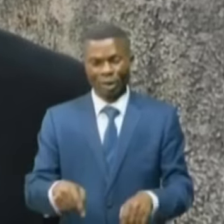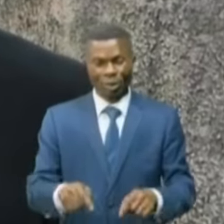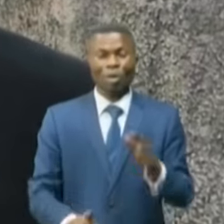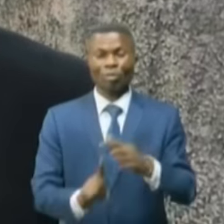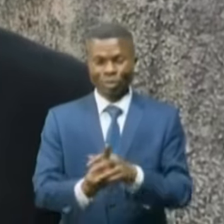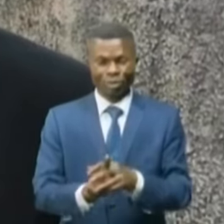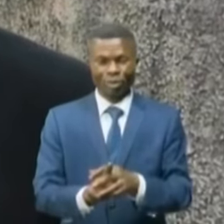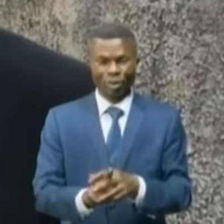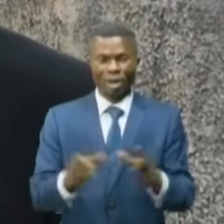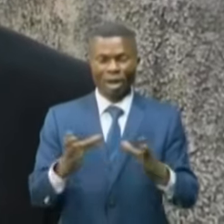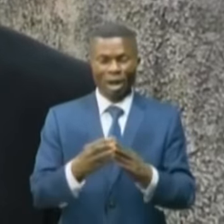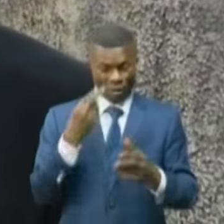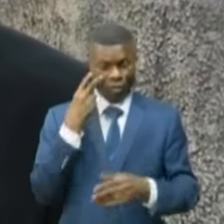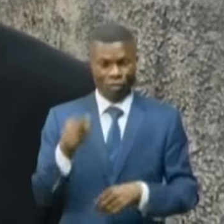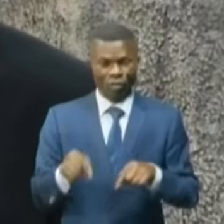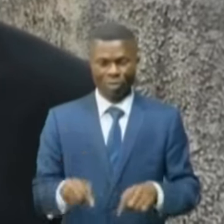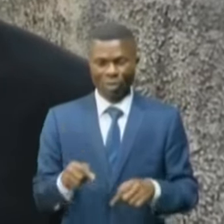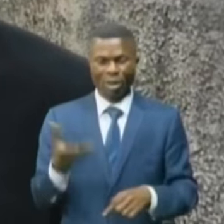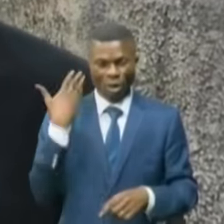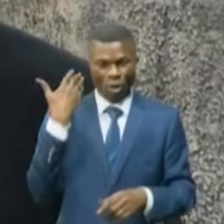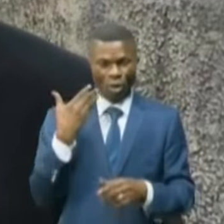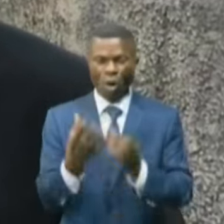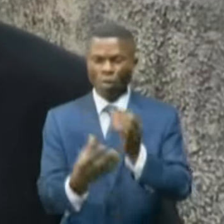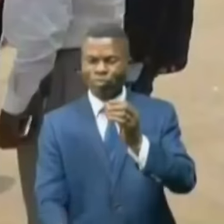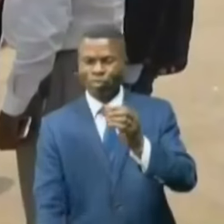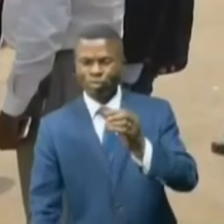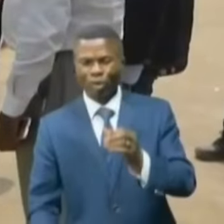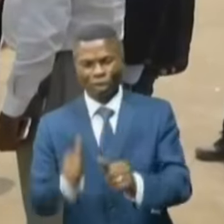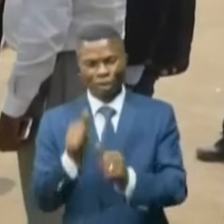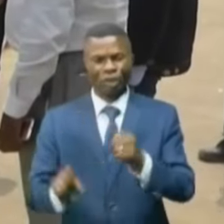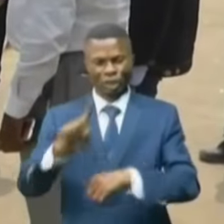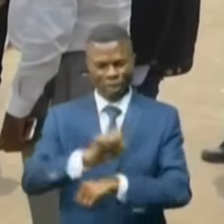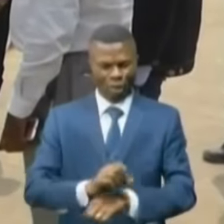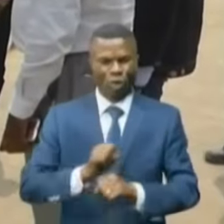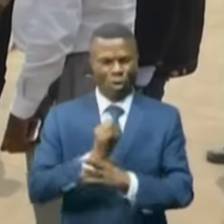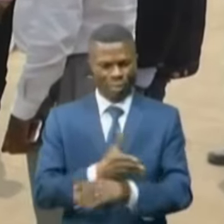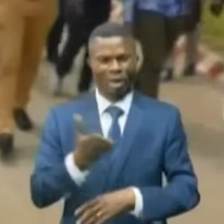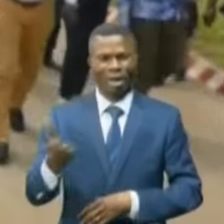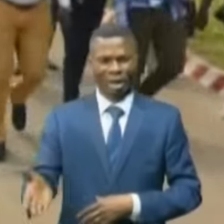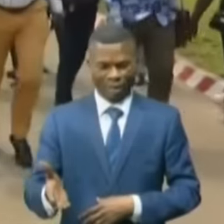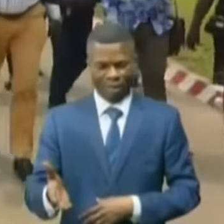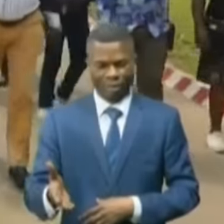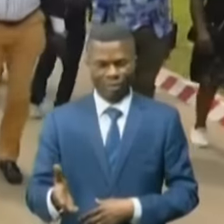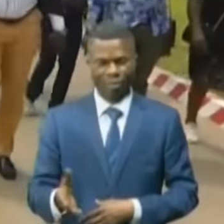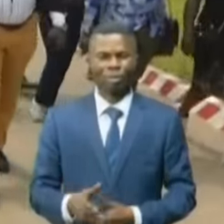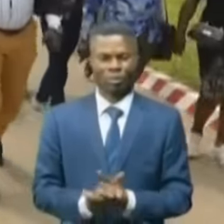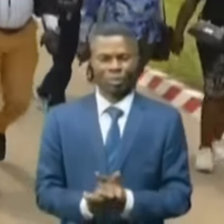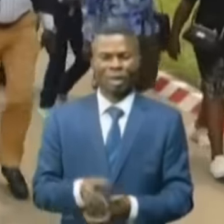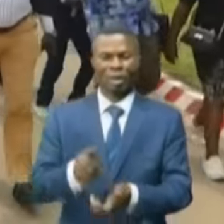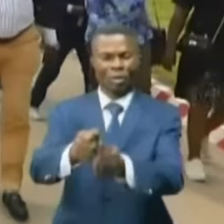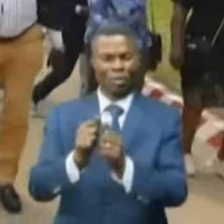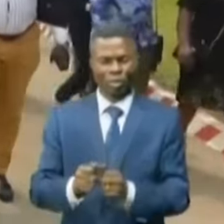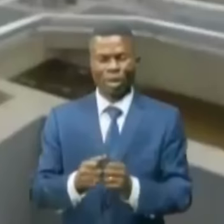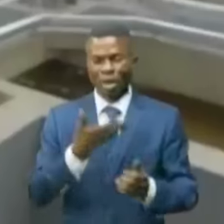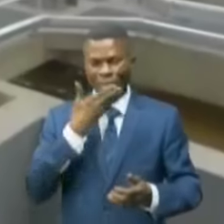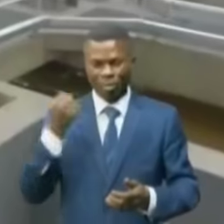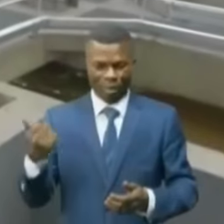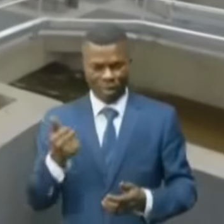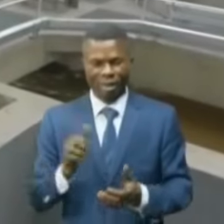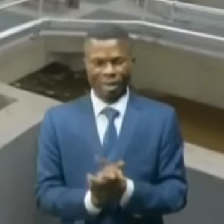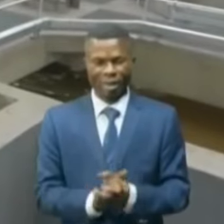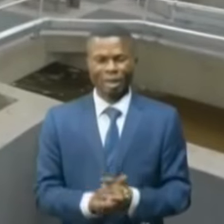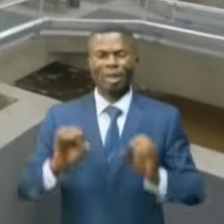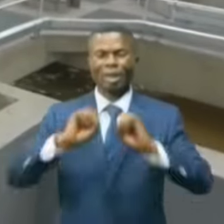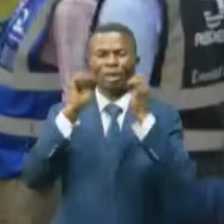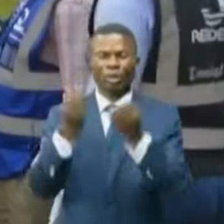avec ce que nous voyons maintenant, il y a l'eau presque tous les jours. Cette nette amélioration est le fruit des bons résultats, des essais et